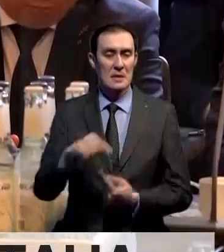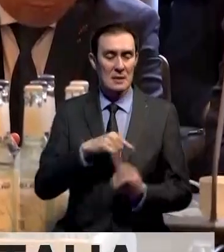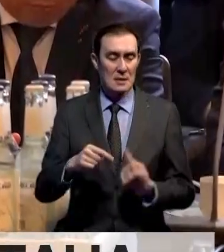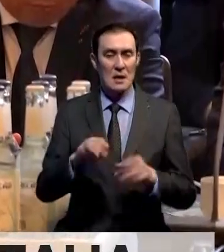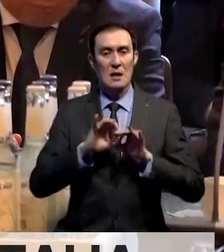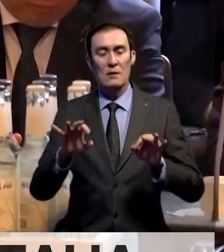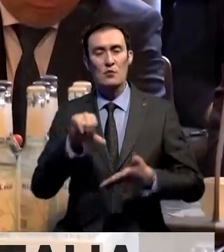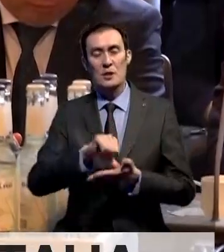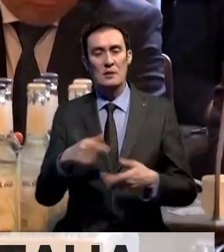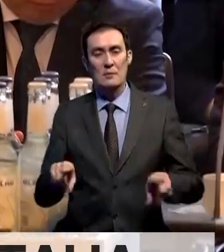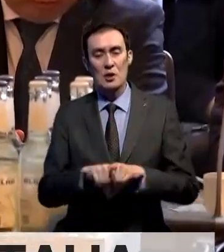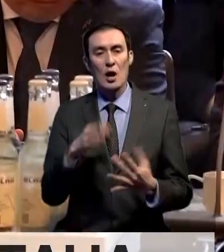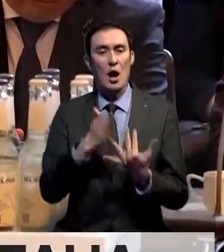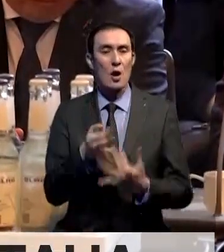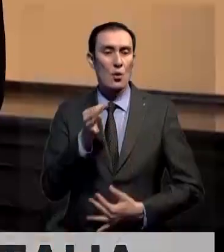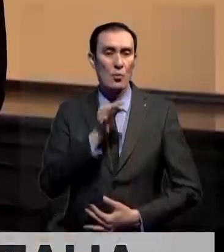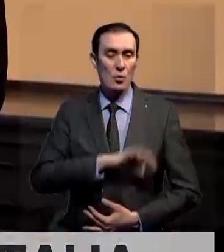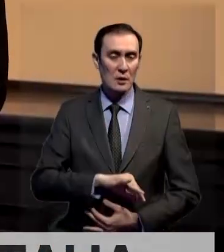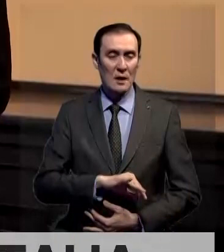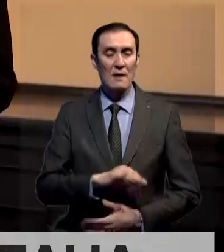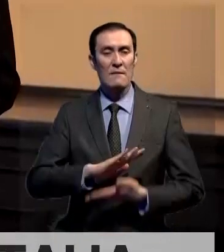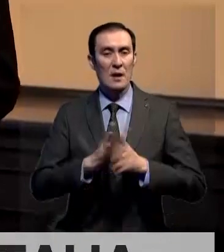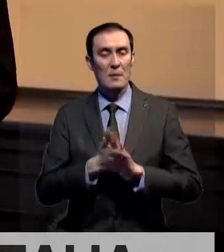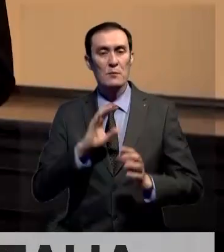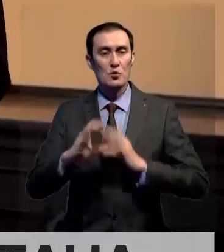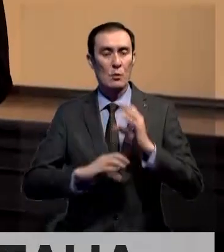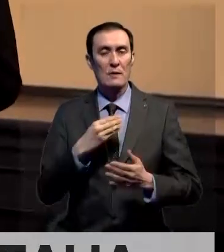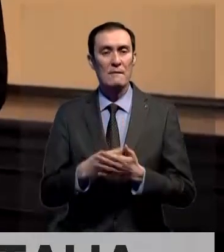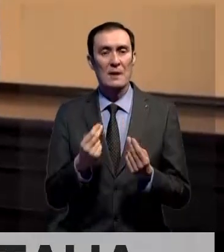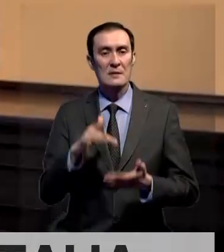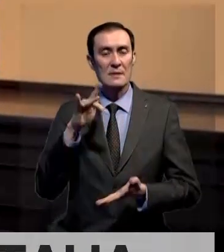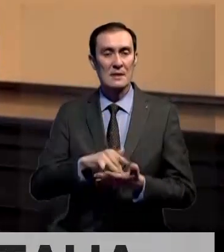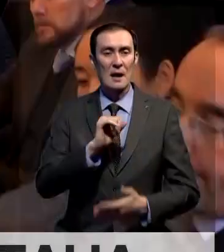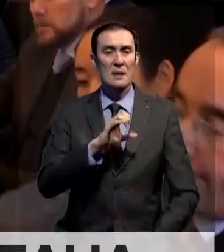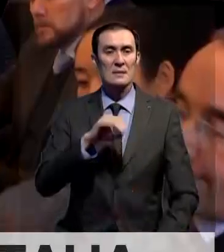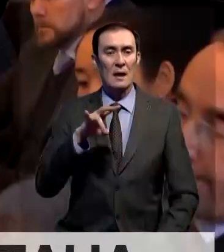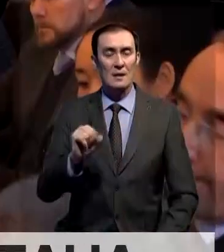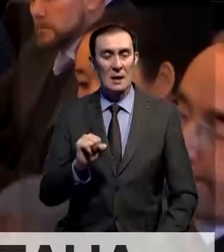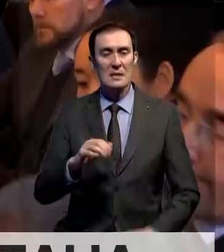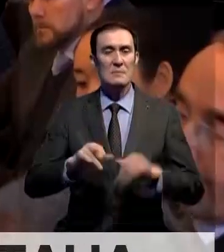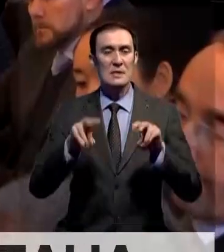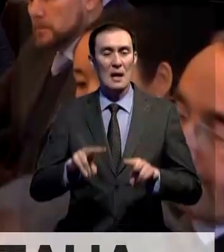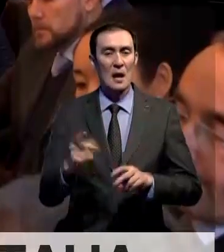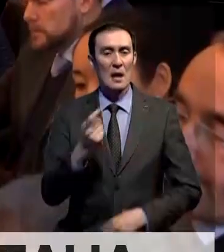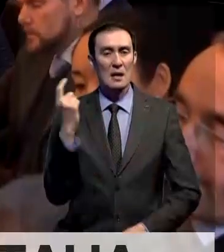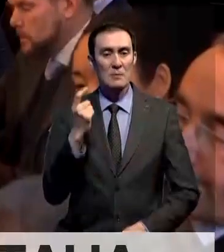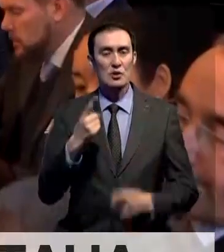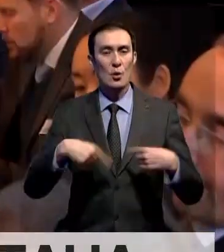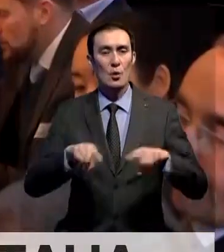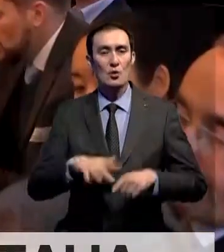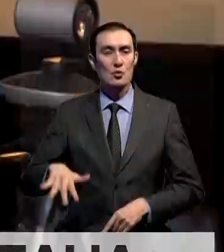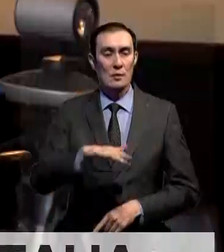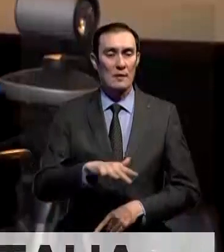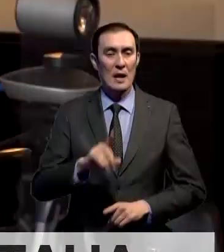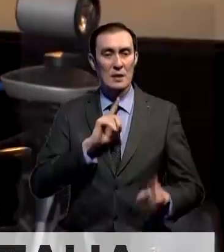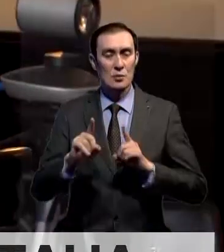Рассказали участникам также о льготах и преференциях в рамках Международного финансового центра «Астана» и специальных экономических зонах. А на